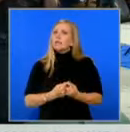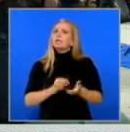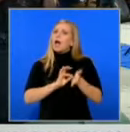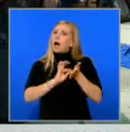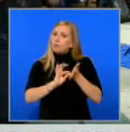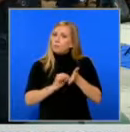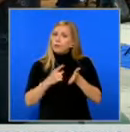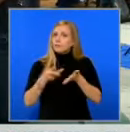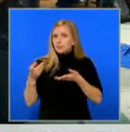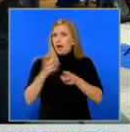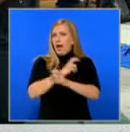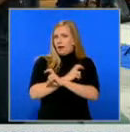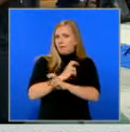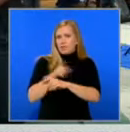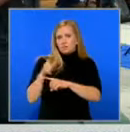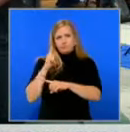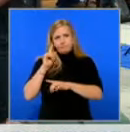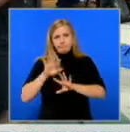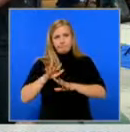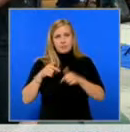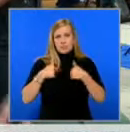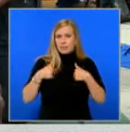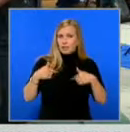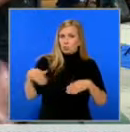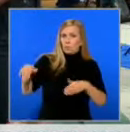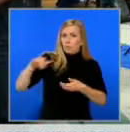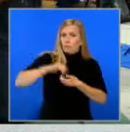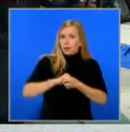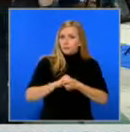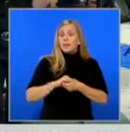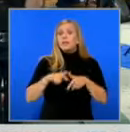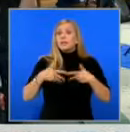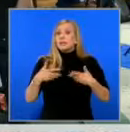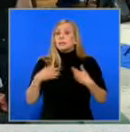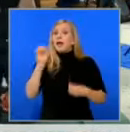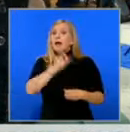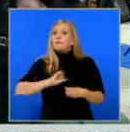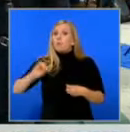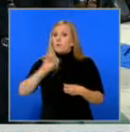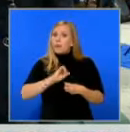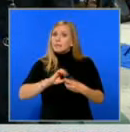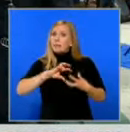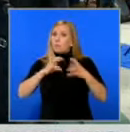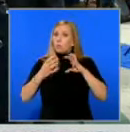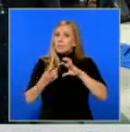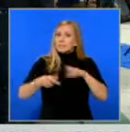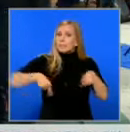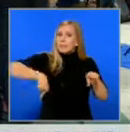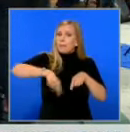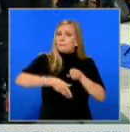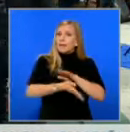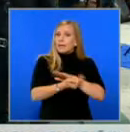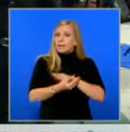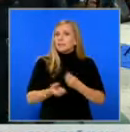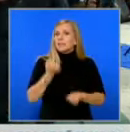австрия които остават все още скептични искайки европейската политика за миграция да функционира по-добре добрия